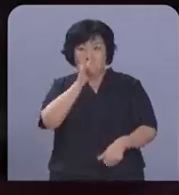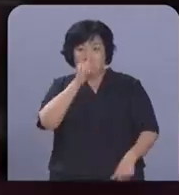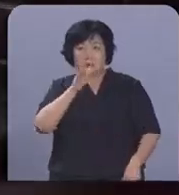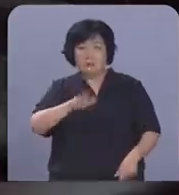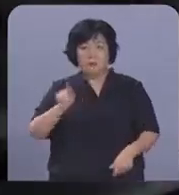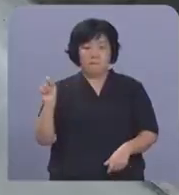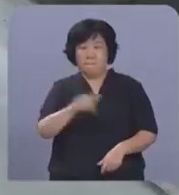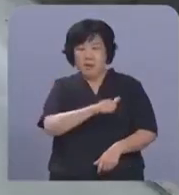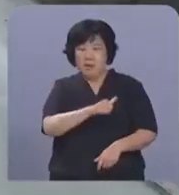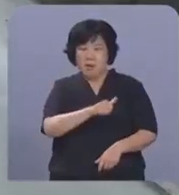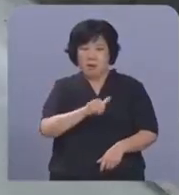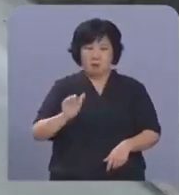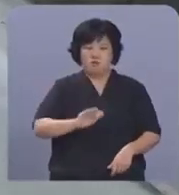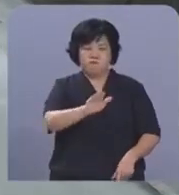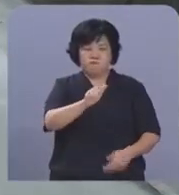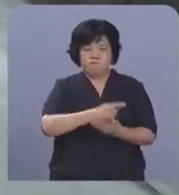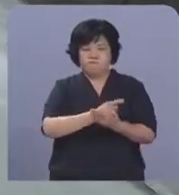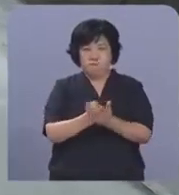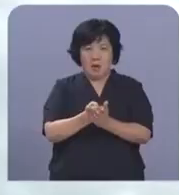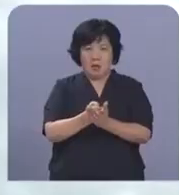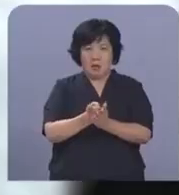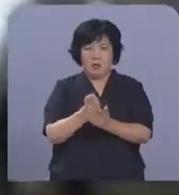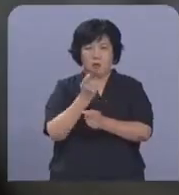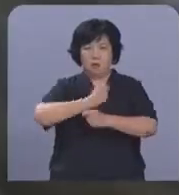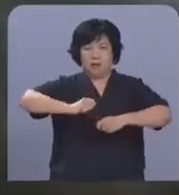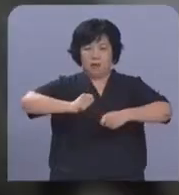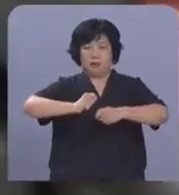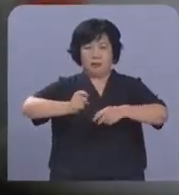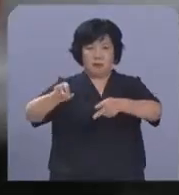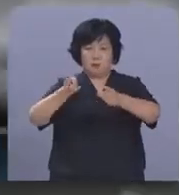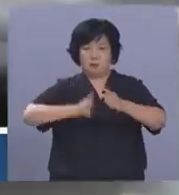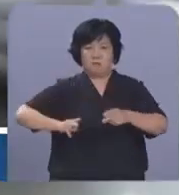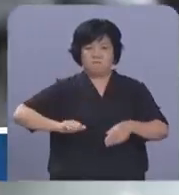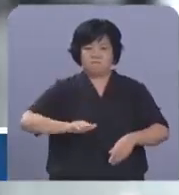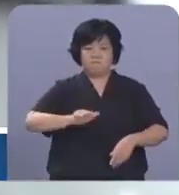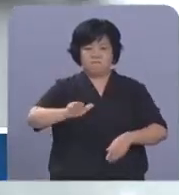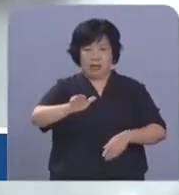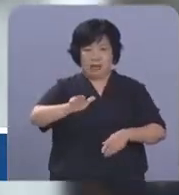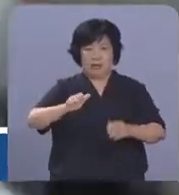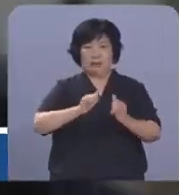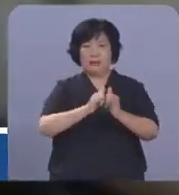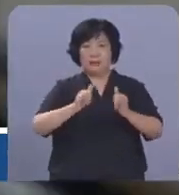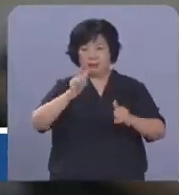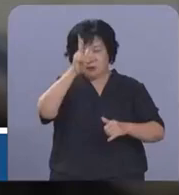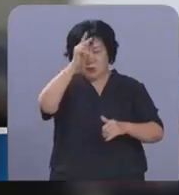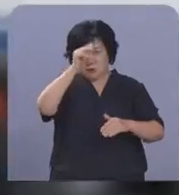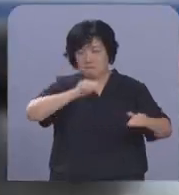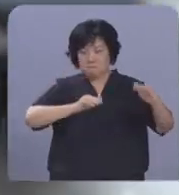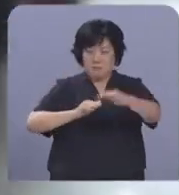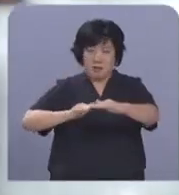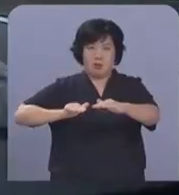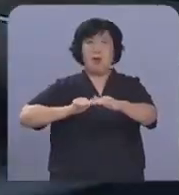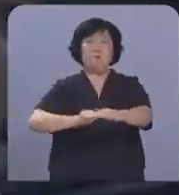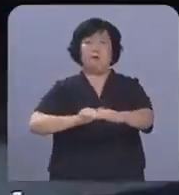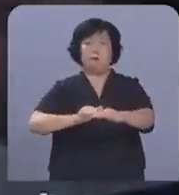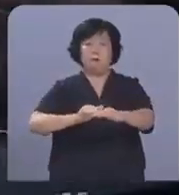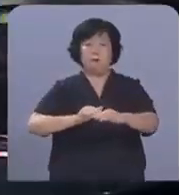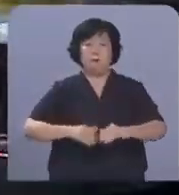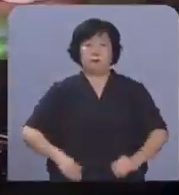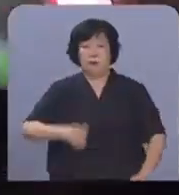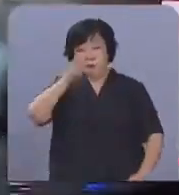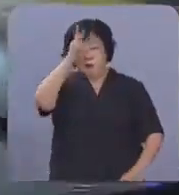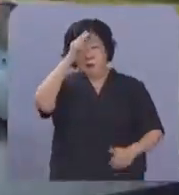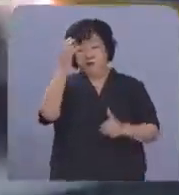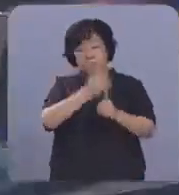달아납니다. 이곳 광안대교까지 달아난 차량은 시민과 경찰이 막아서고 나서야 겨우 멈춰섰습니다.